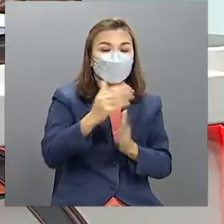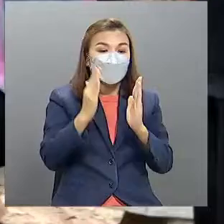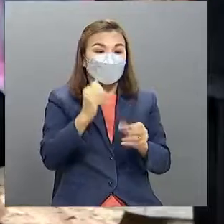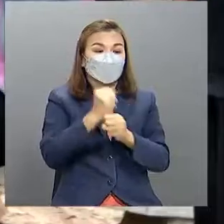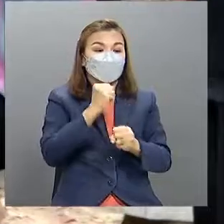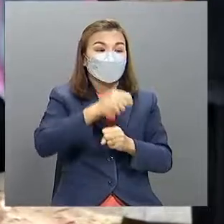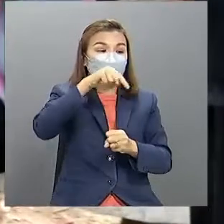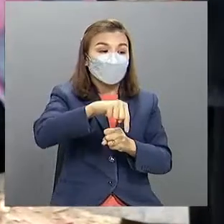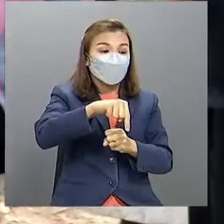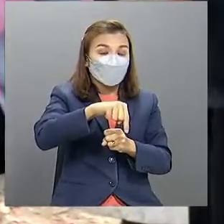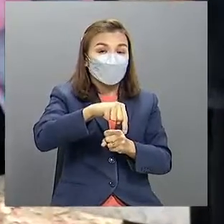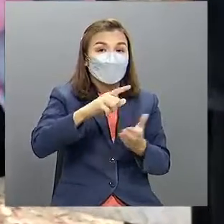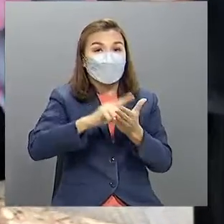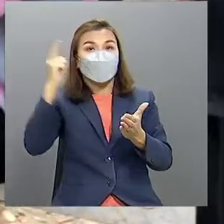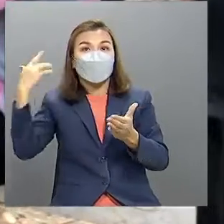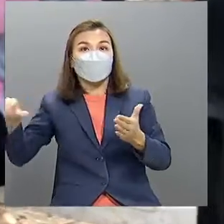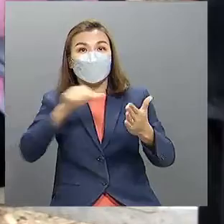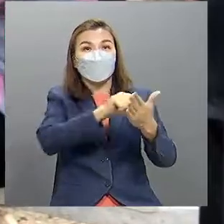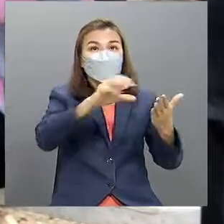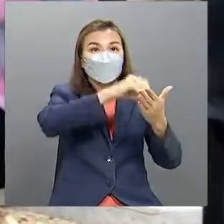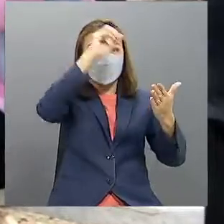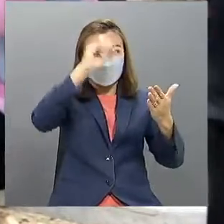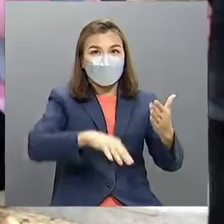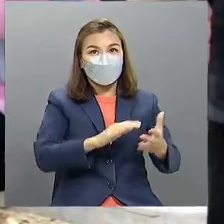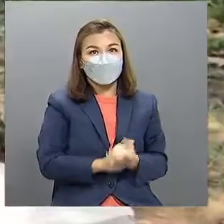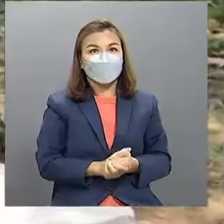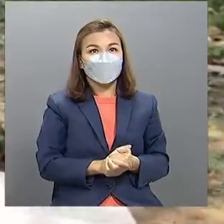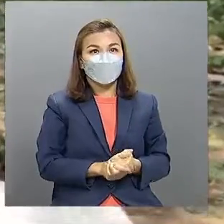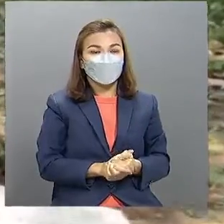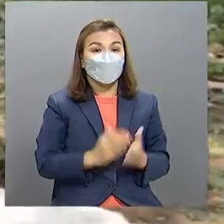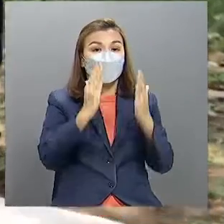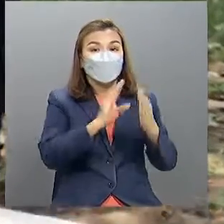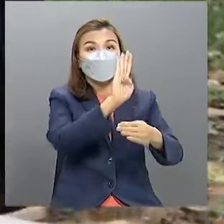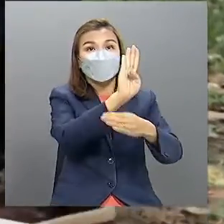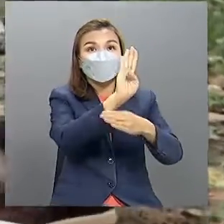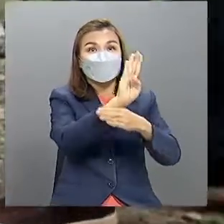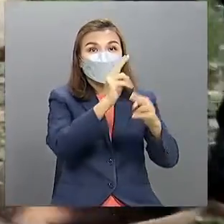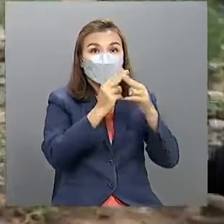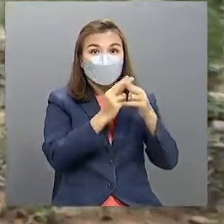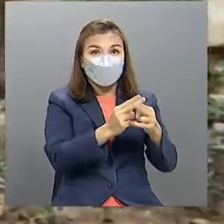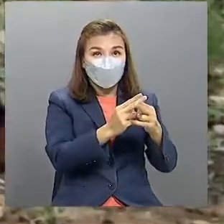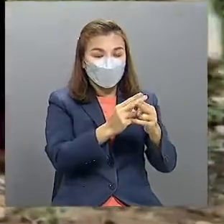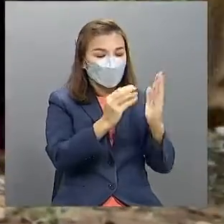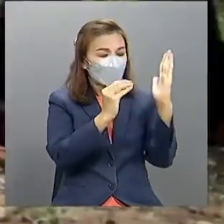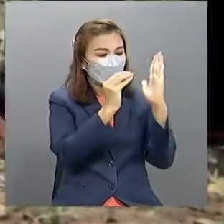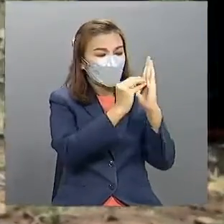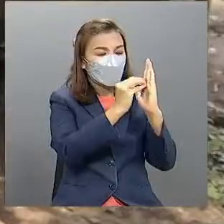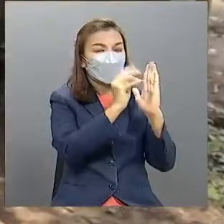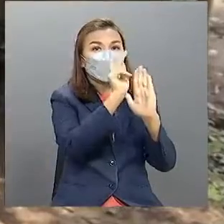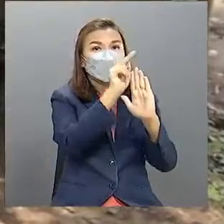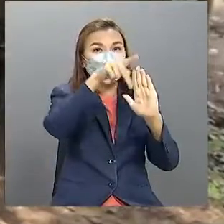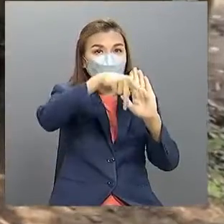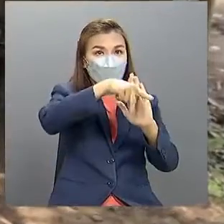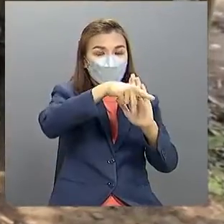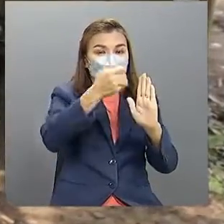ไม่ได้ค่ะผู้บริหารบริษัทเอกชนรายหนึ่งจากจังหวัดกำแพงเพชรค่ะไปเข้าพบกับทางชาวบ้